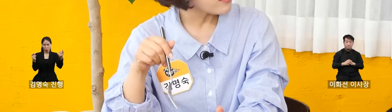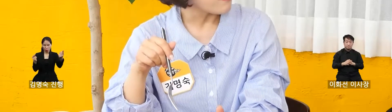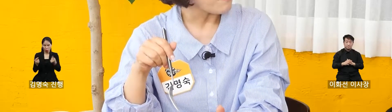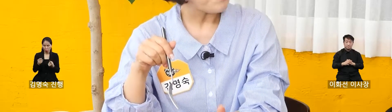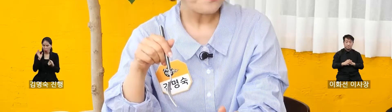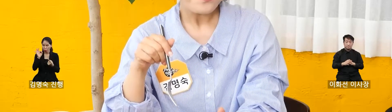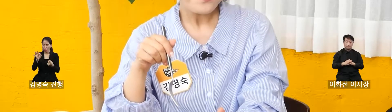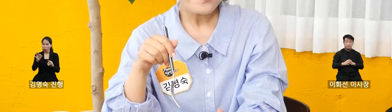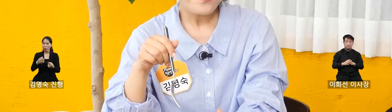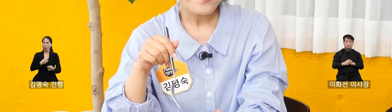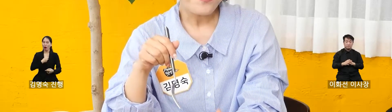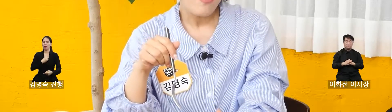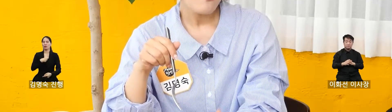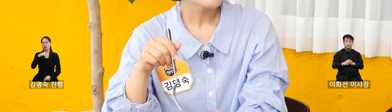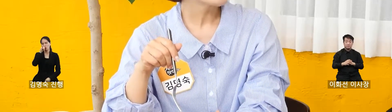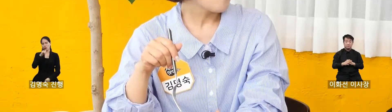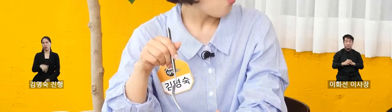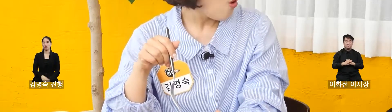놀란 것은